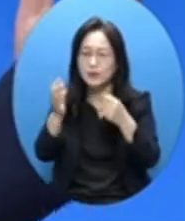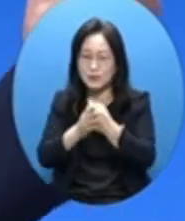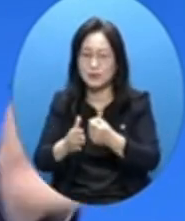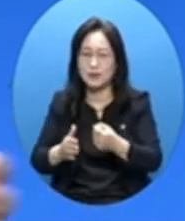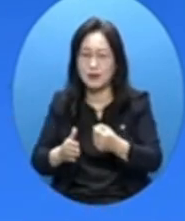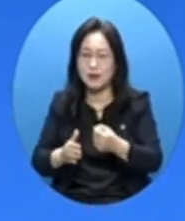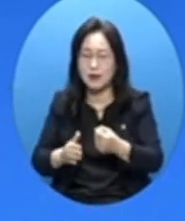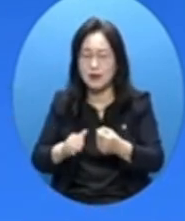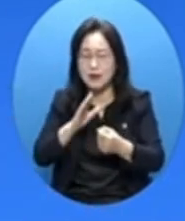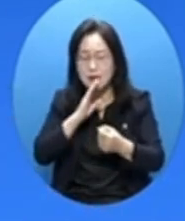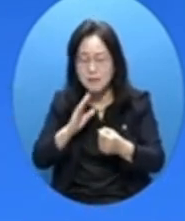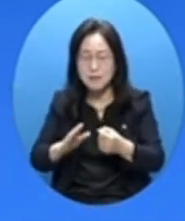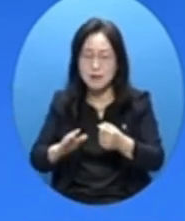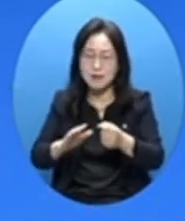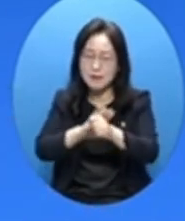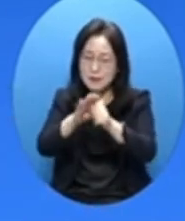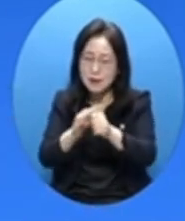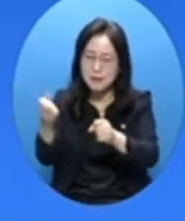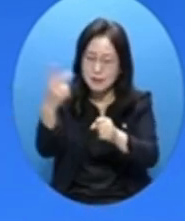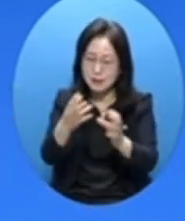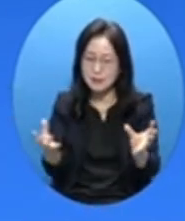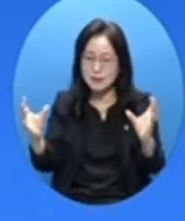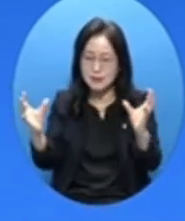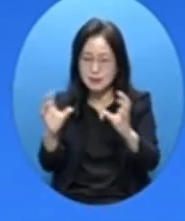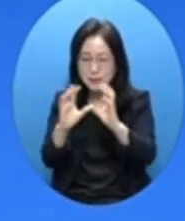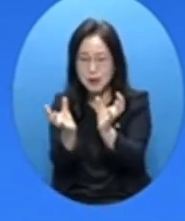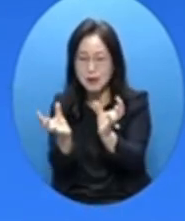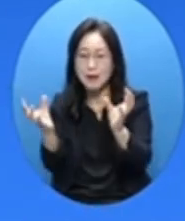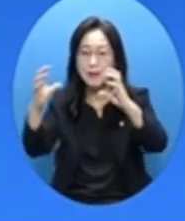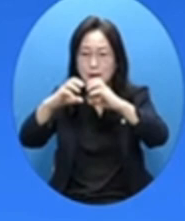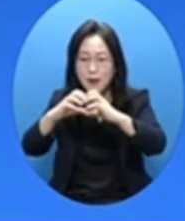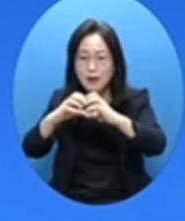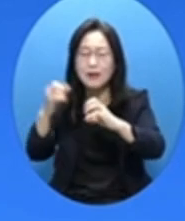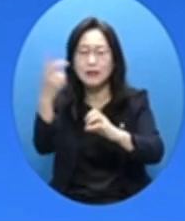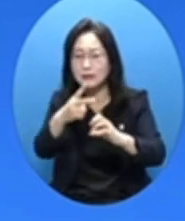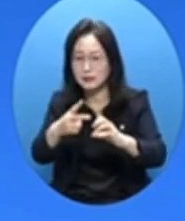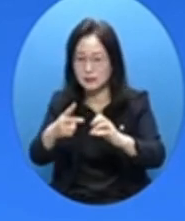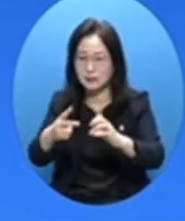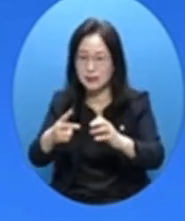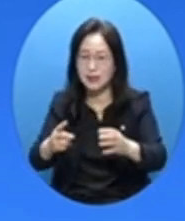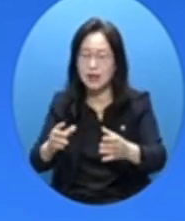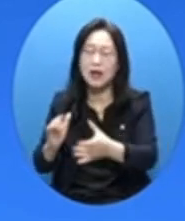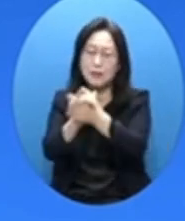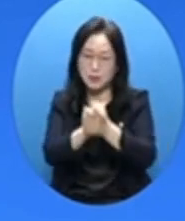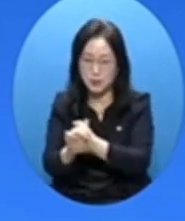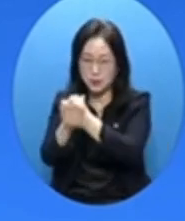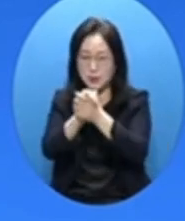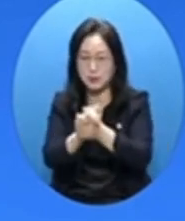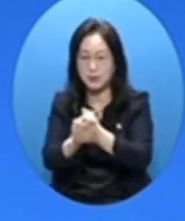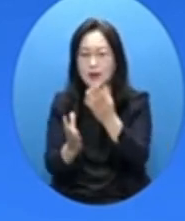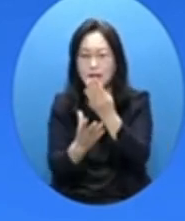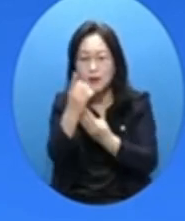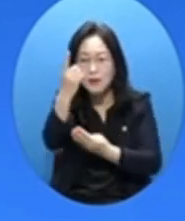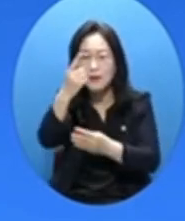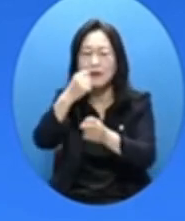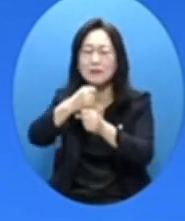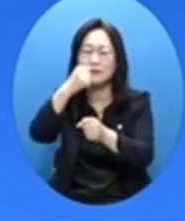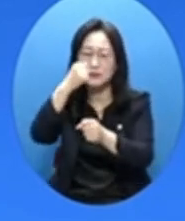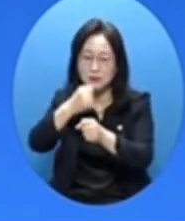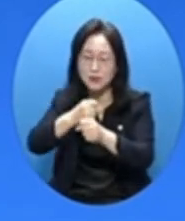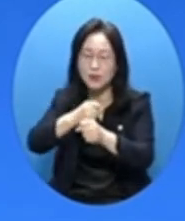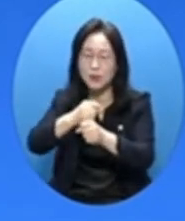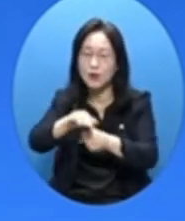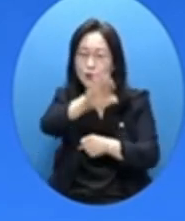사랑을 용서하여 다시 화목시켜서 하늘로 만드는 것이 우리